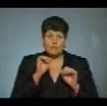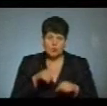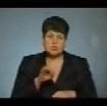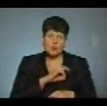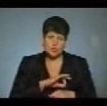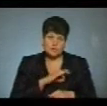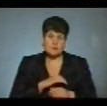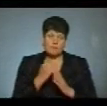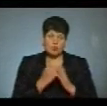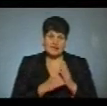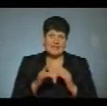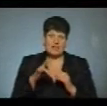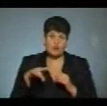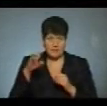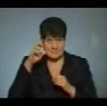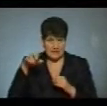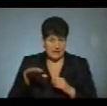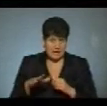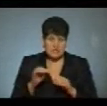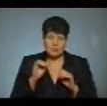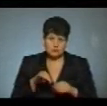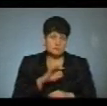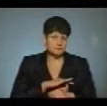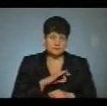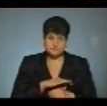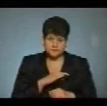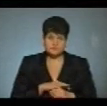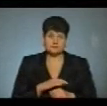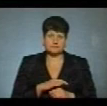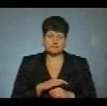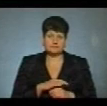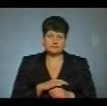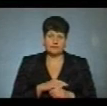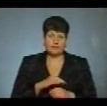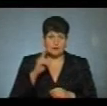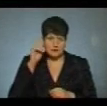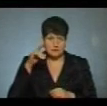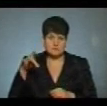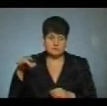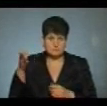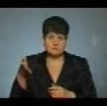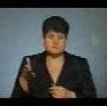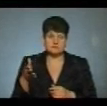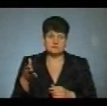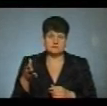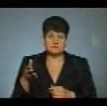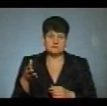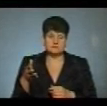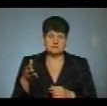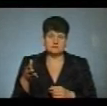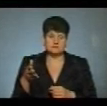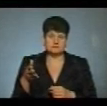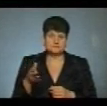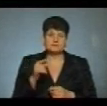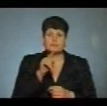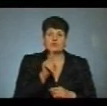користуватися протоколами європейських країн. Тобто можна застосовувати ці засоби, які